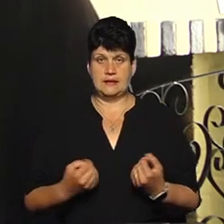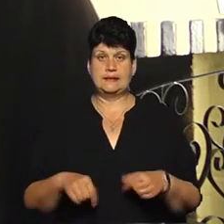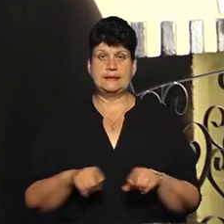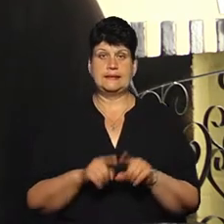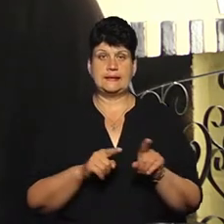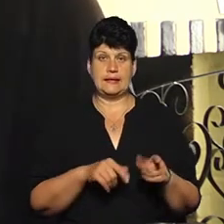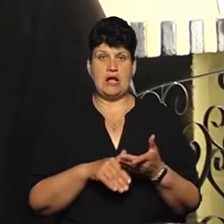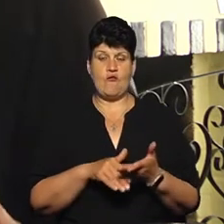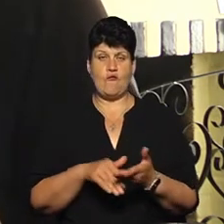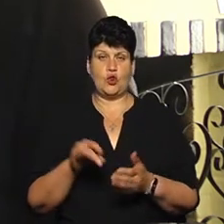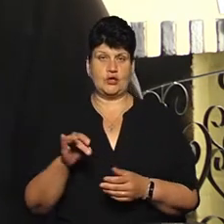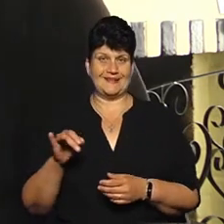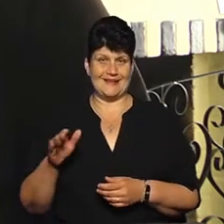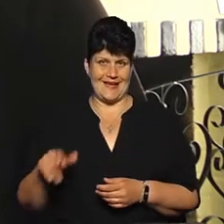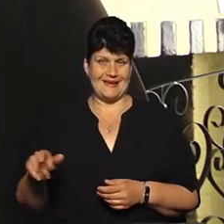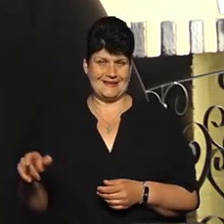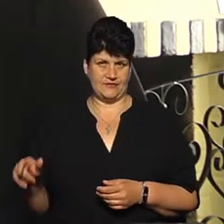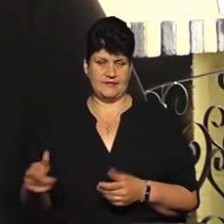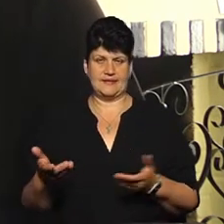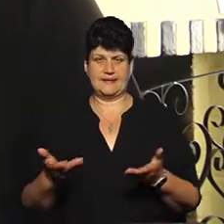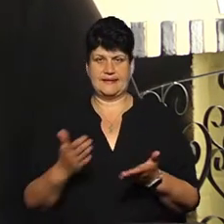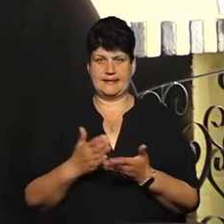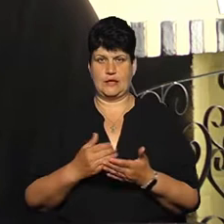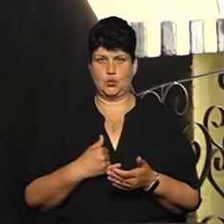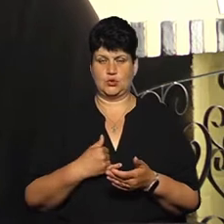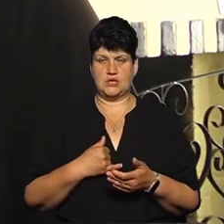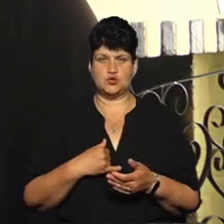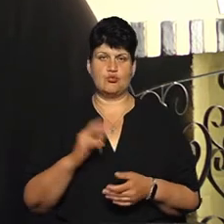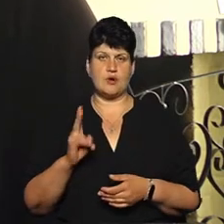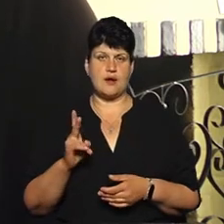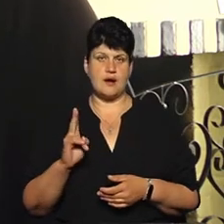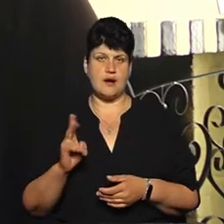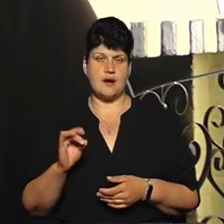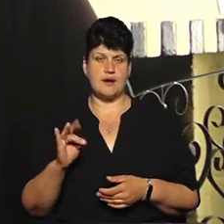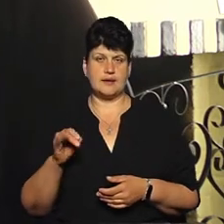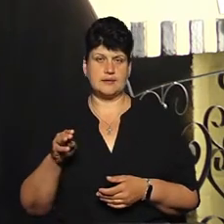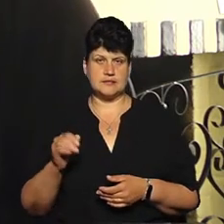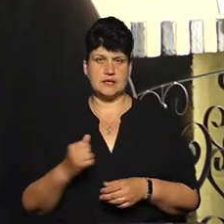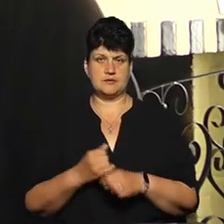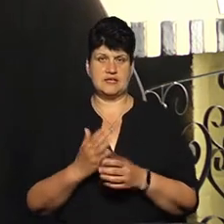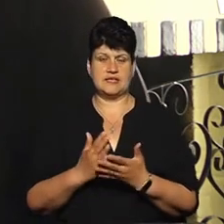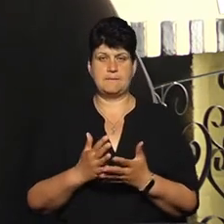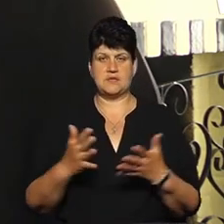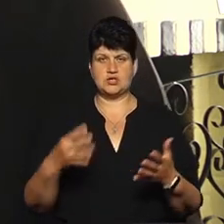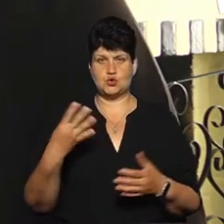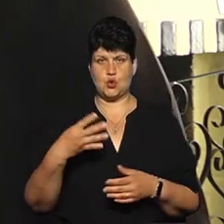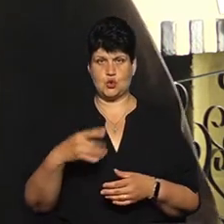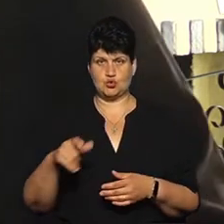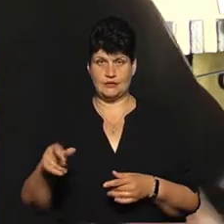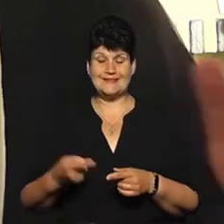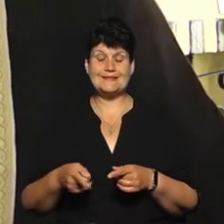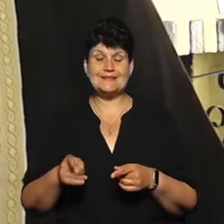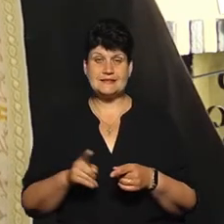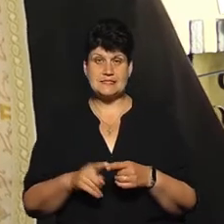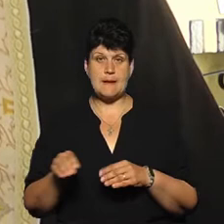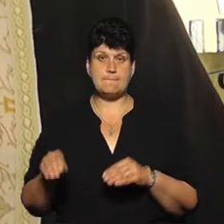які є у нашому Карітасі і працюють, то їх є більше 40 чоловік. Так, це переселенці, це ті